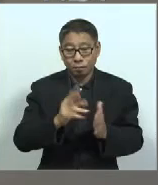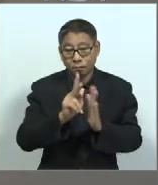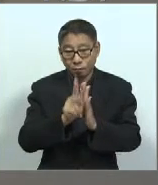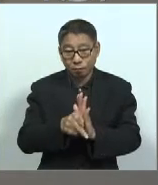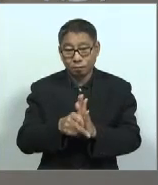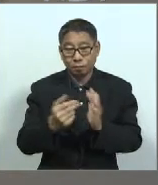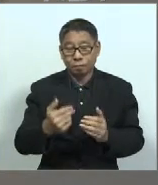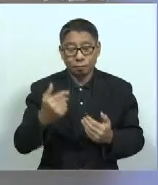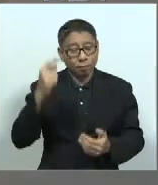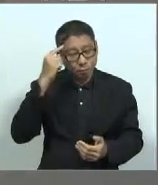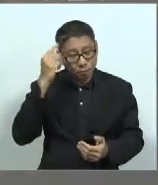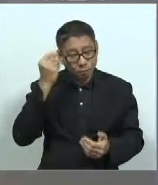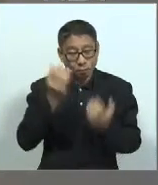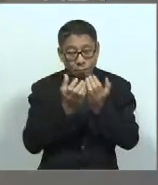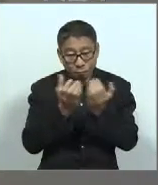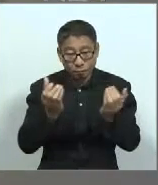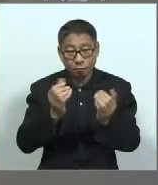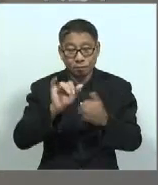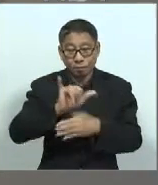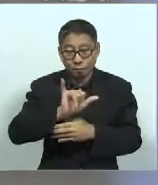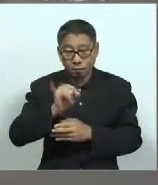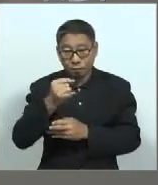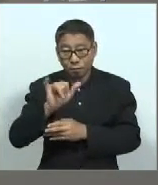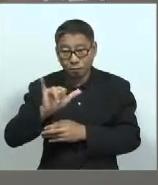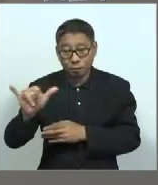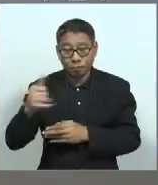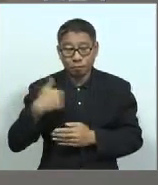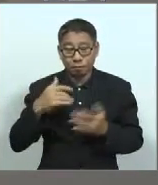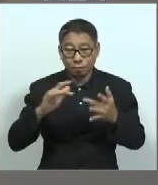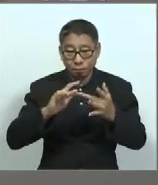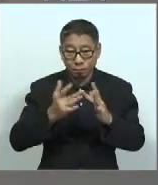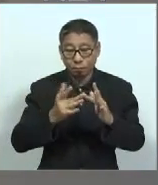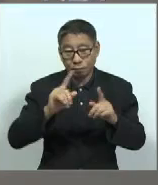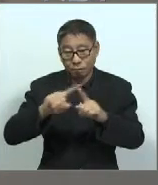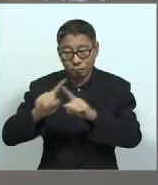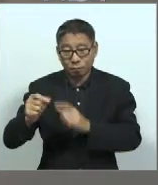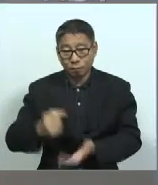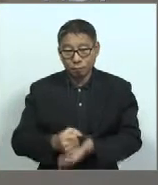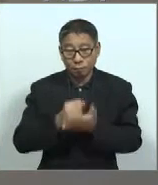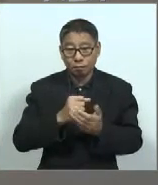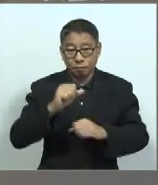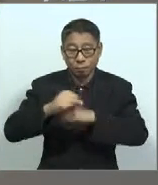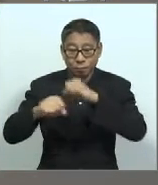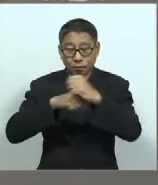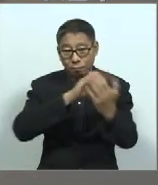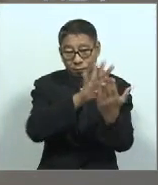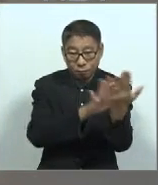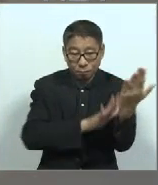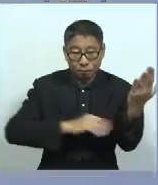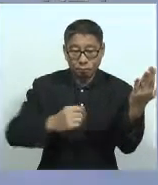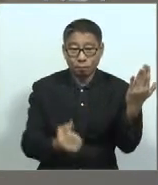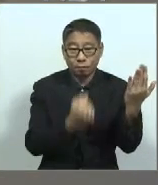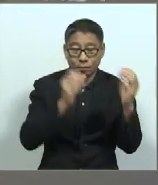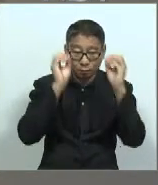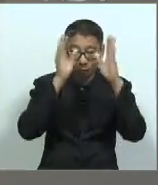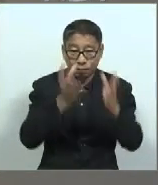การและหลักคิดด้านคุณธรรมจริยธรรมรวมถึงสื่อโซเชียลทั้งหมดเพื่อช่วยสร้างชาติให้เข้มแข็งขณะที่ครูผู้